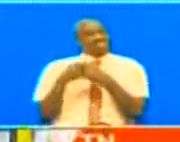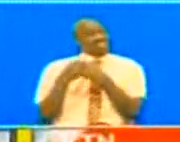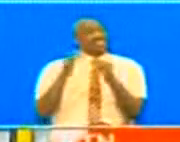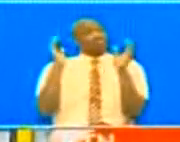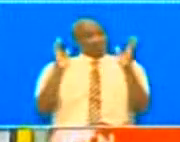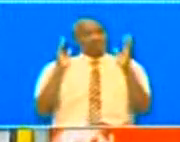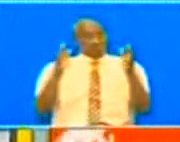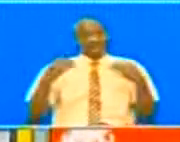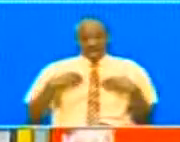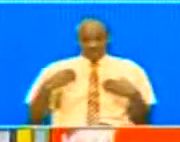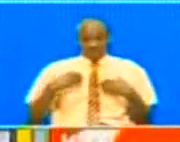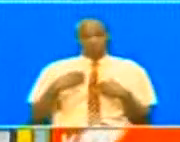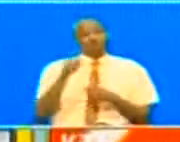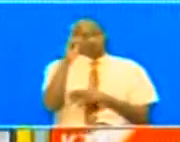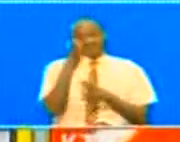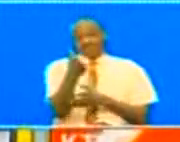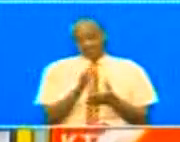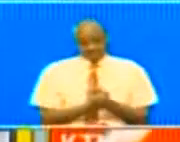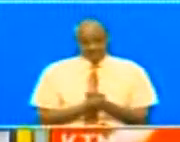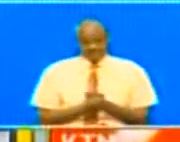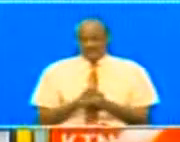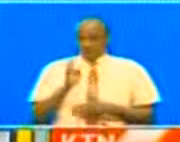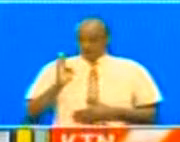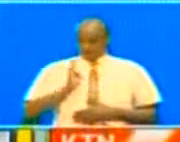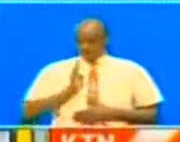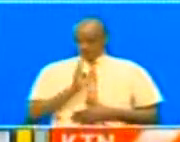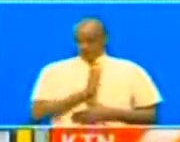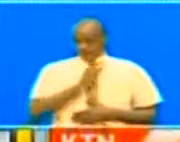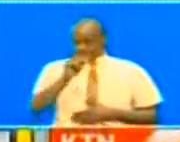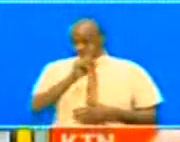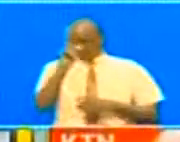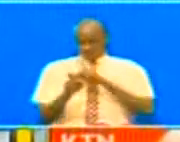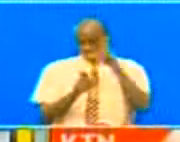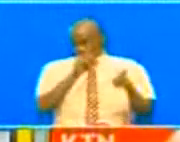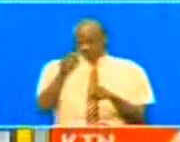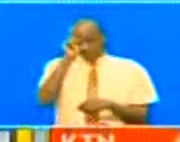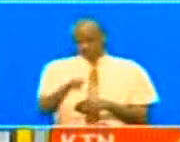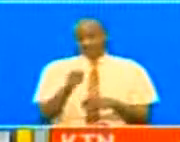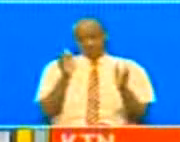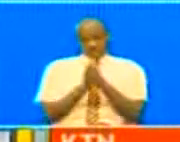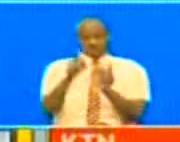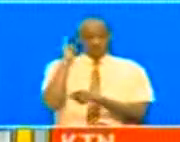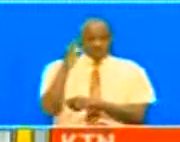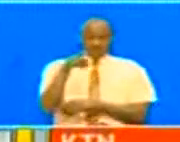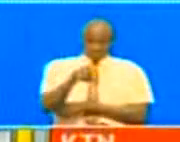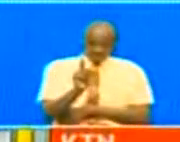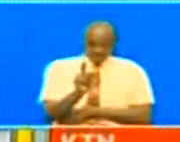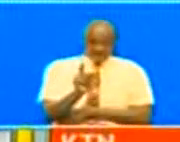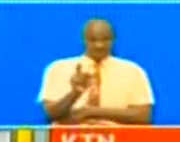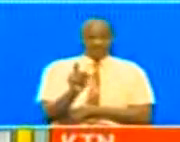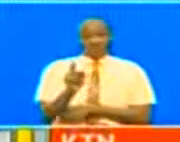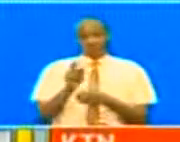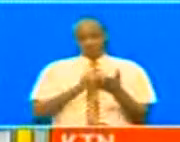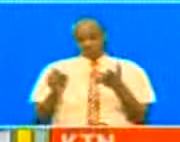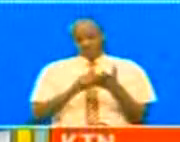mahakimu nchini. Hayo ni kwa mujibu wa bodi inayowachuja majaji na mahakimu ambao wamewafuta kazi